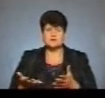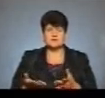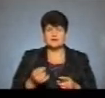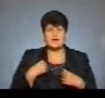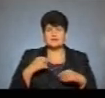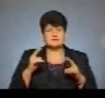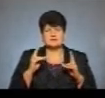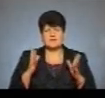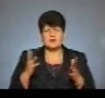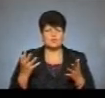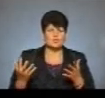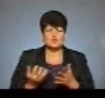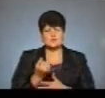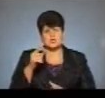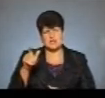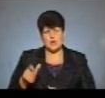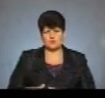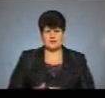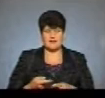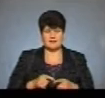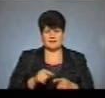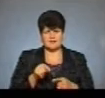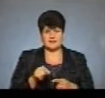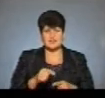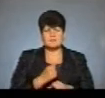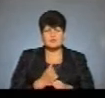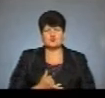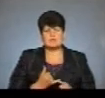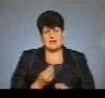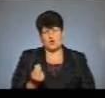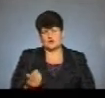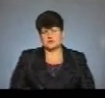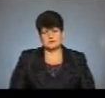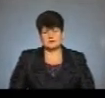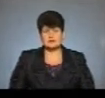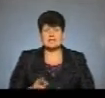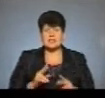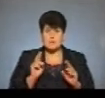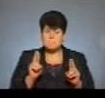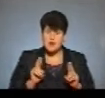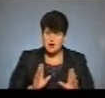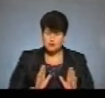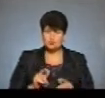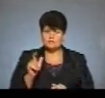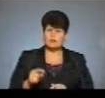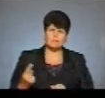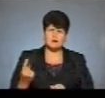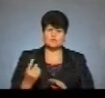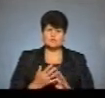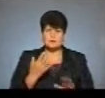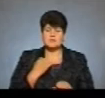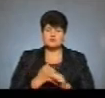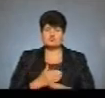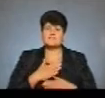знаю успішних людей в професії, які працюють тільки раді грошей. Як правило, людина в першу чергу працює